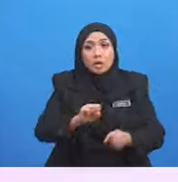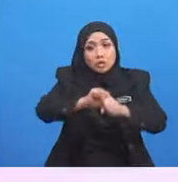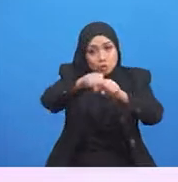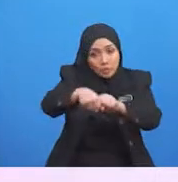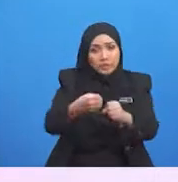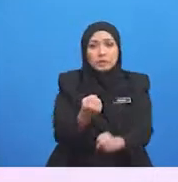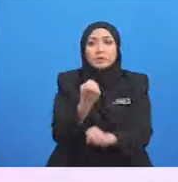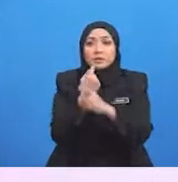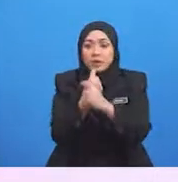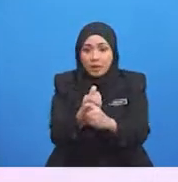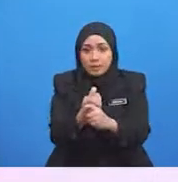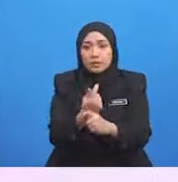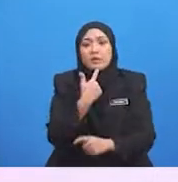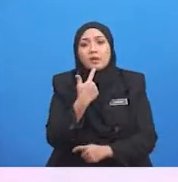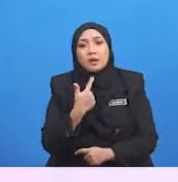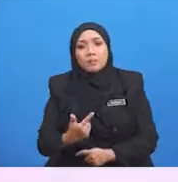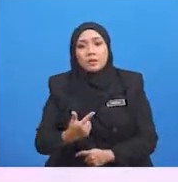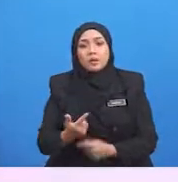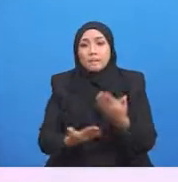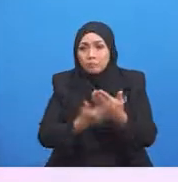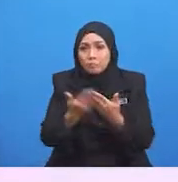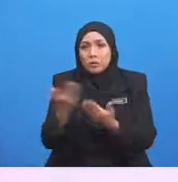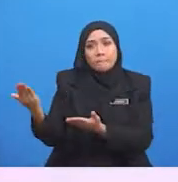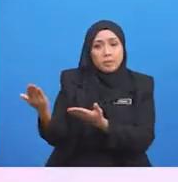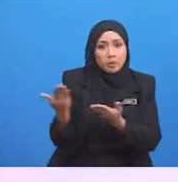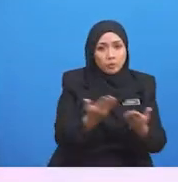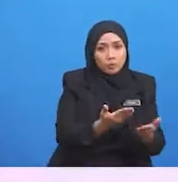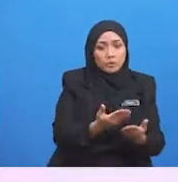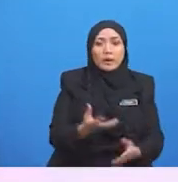dan mudah untuk dibawa dan dipegang oleh pengguna.